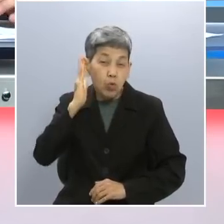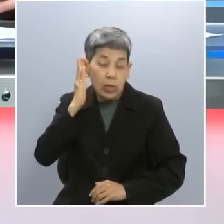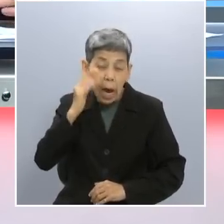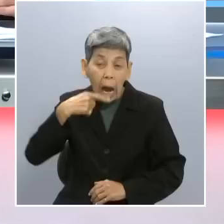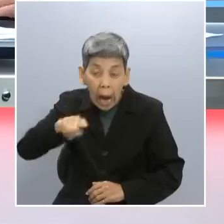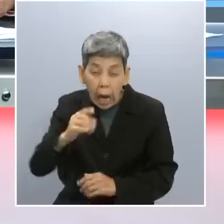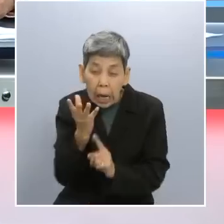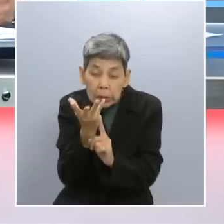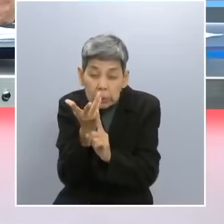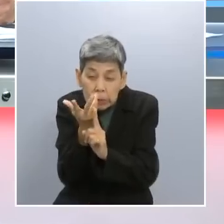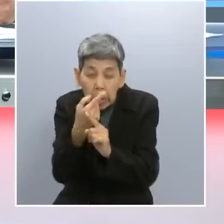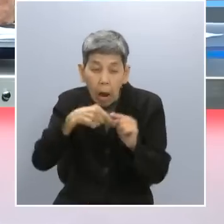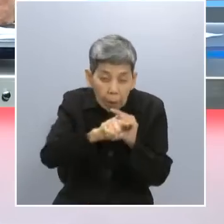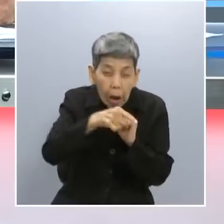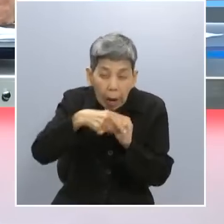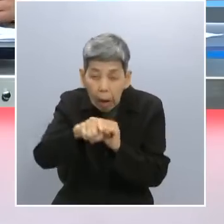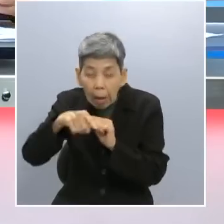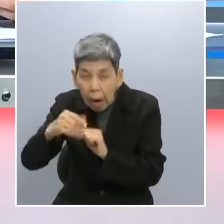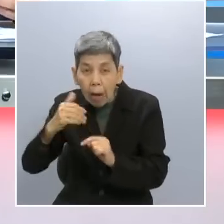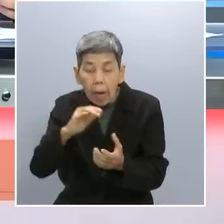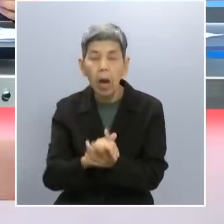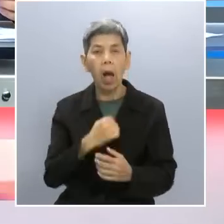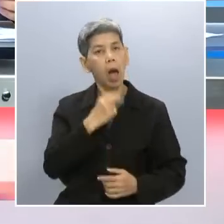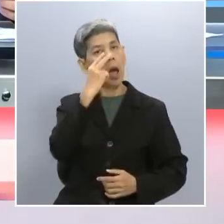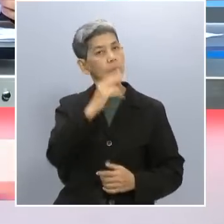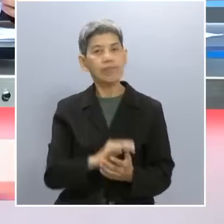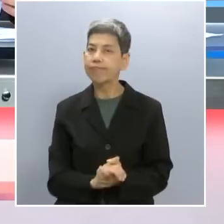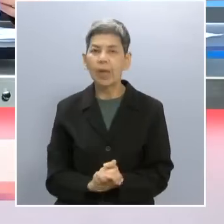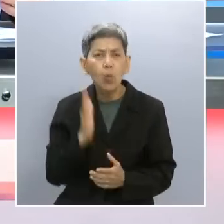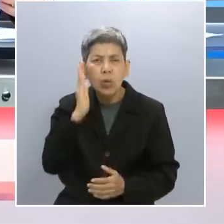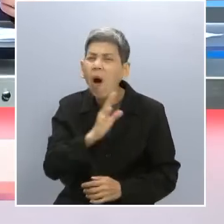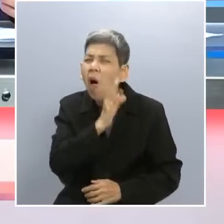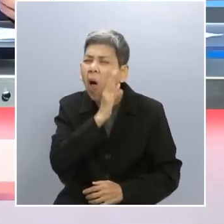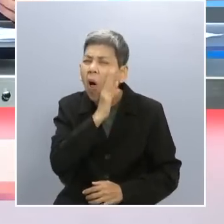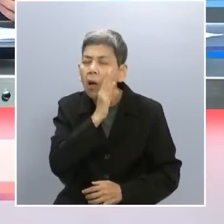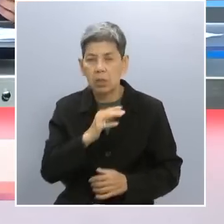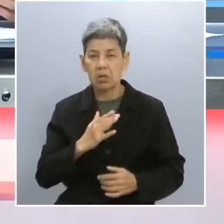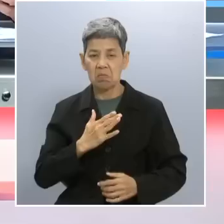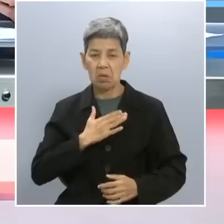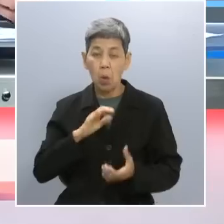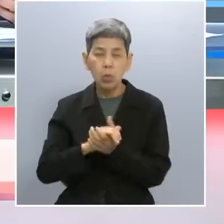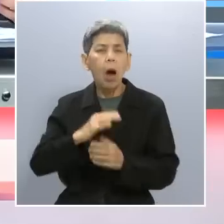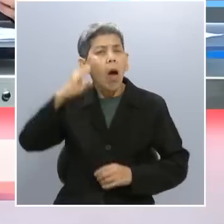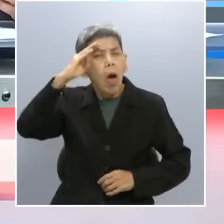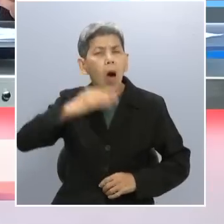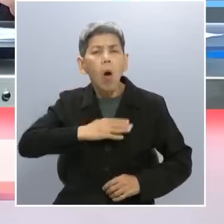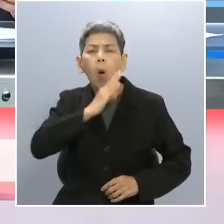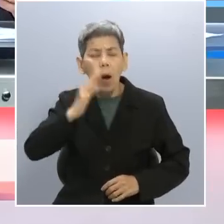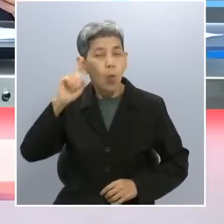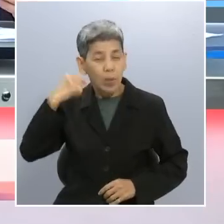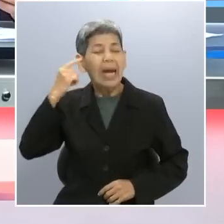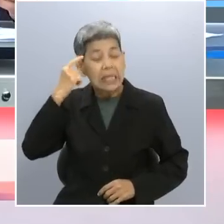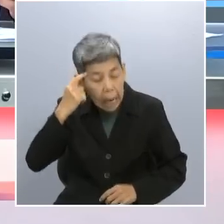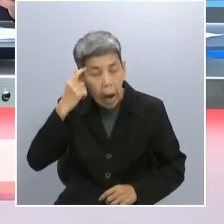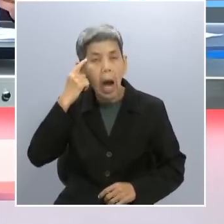เหนือจากไปมีกิ๊กหรือไปแอบมีเมียที่อื่นอยู่แล้วนะแต่จริงๆแล้วเนี่ยไปโกหกอีกบอกว่าผัวเนี่ยเป็นทหารเมียเชื่อนะฮะ